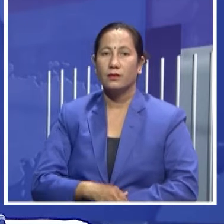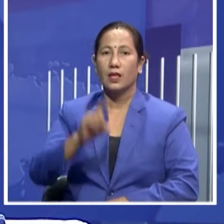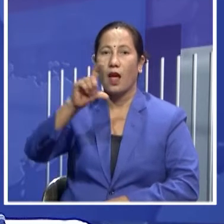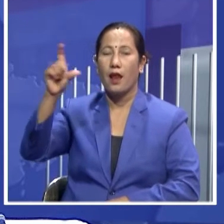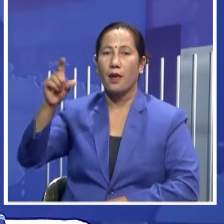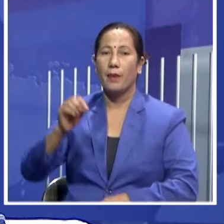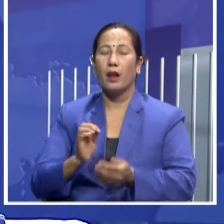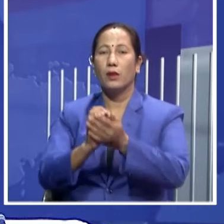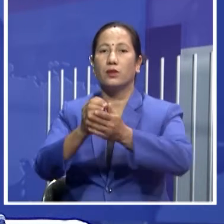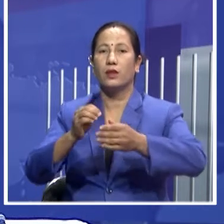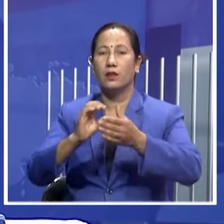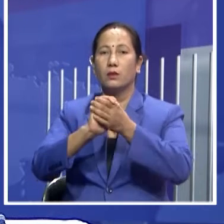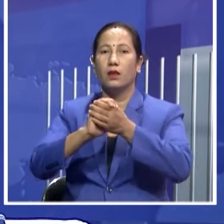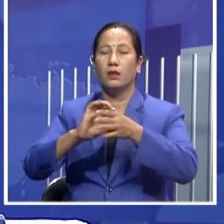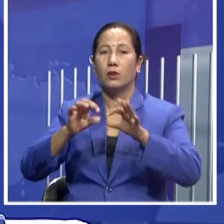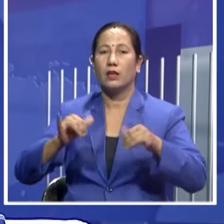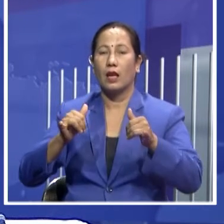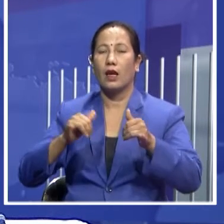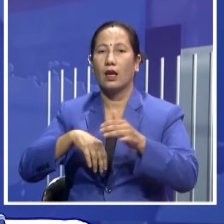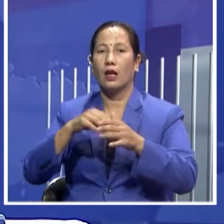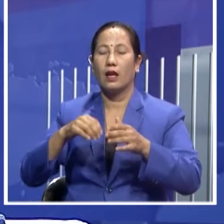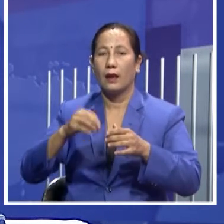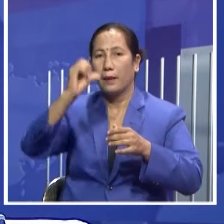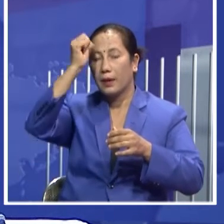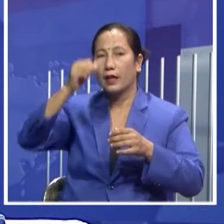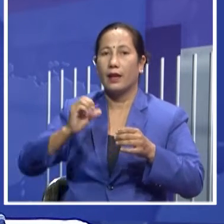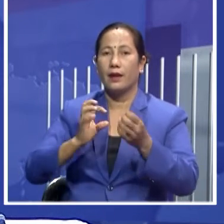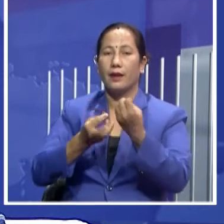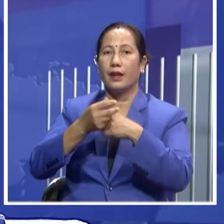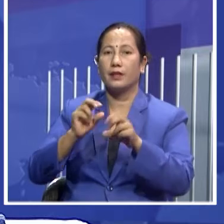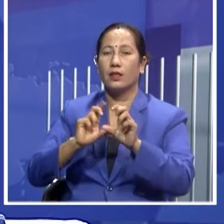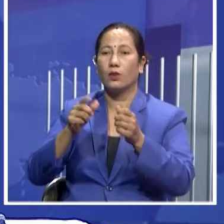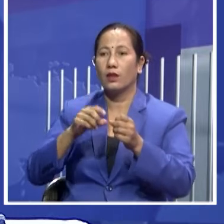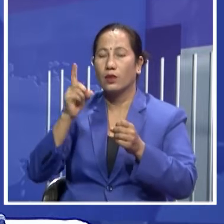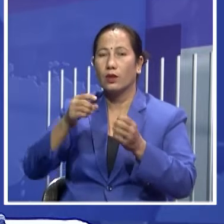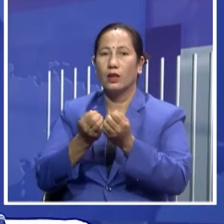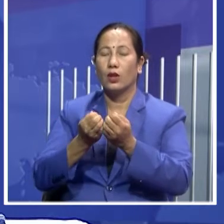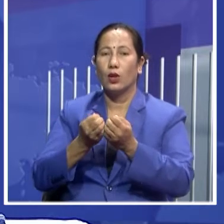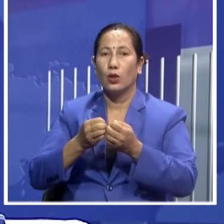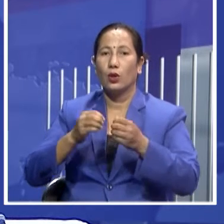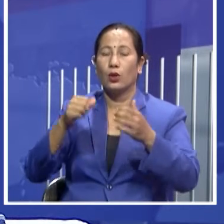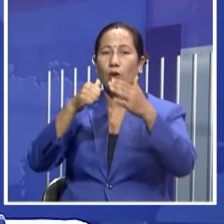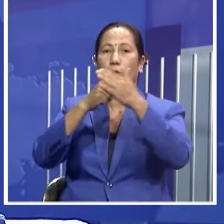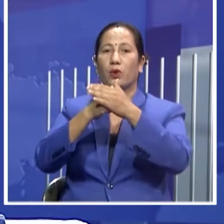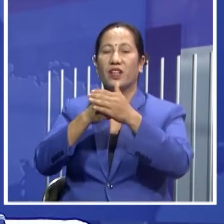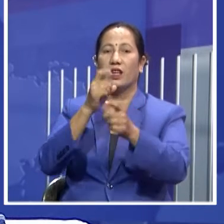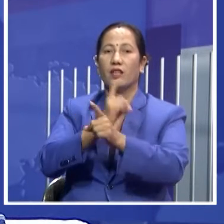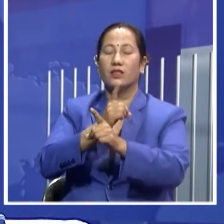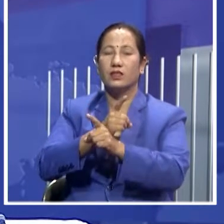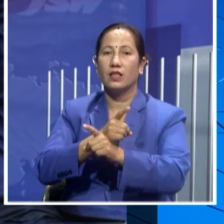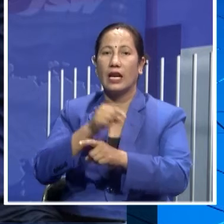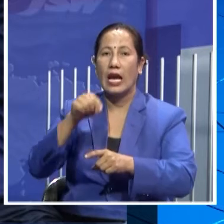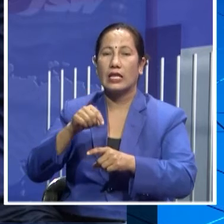नेपाल विरुद्ध मैत्रीपूर्ण फुटबल खेल्नका लागि भारतले राष्ट्रिय टोली घोषणा गरेको छ। मुख्य प्रशिक्षक इगोर स्टिमाकले